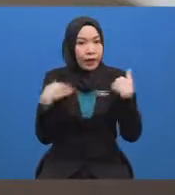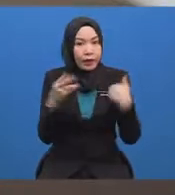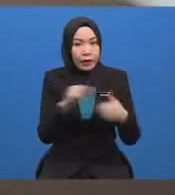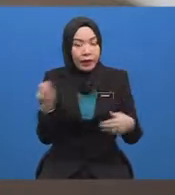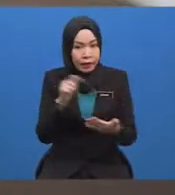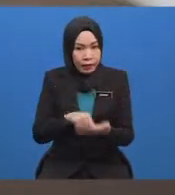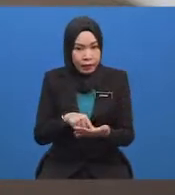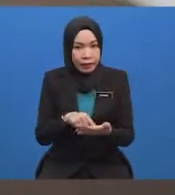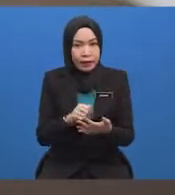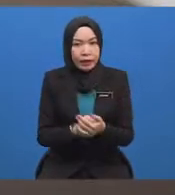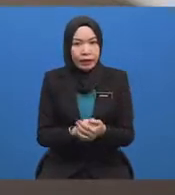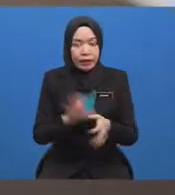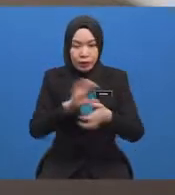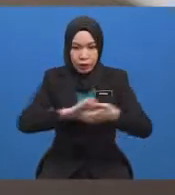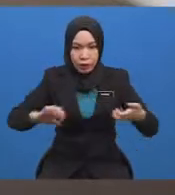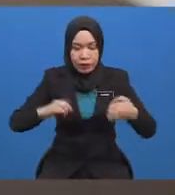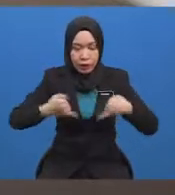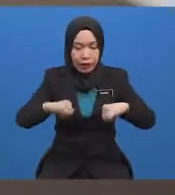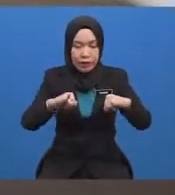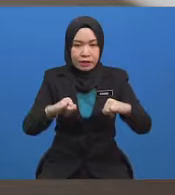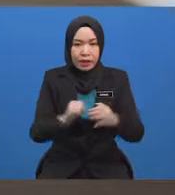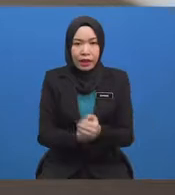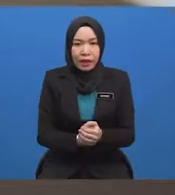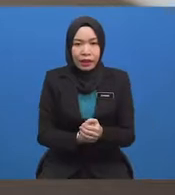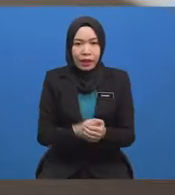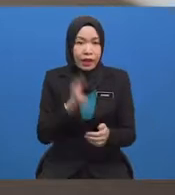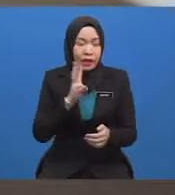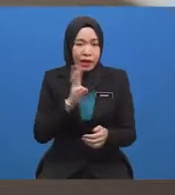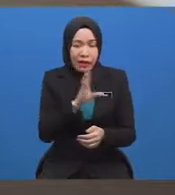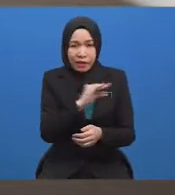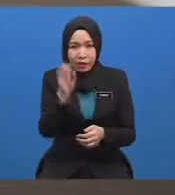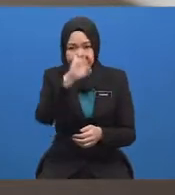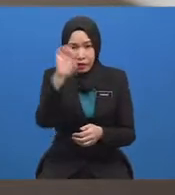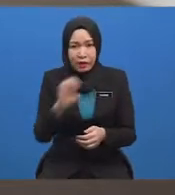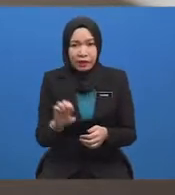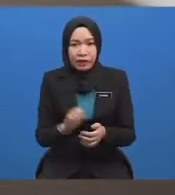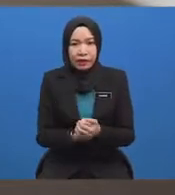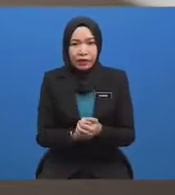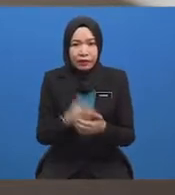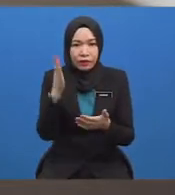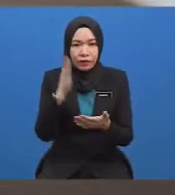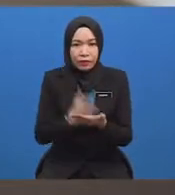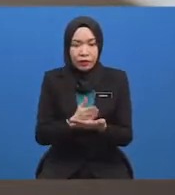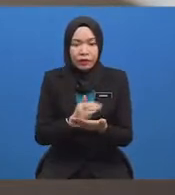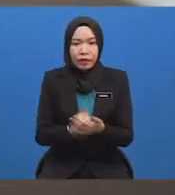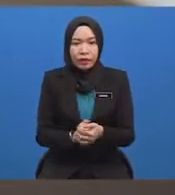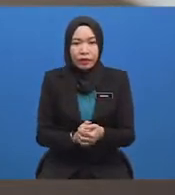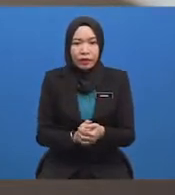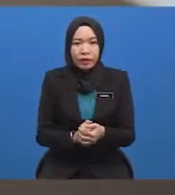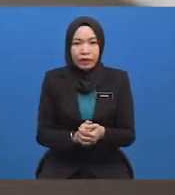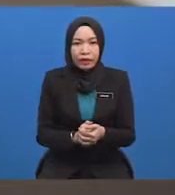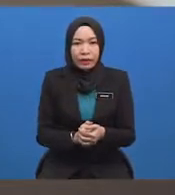yaitu kerusakan Jalan bekalan Air dan elektrik yang terputus akan menjejaskan